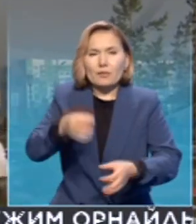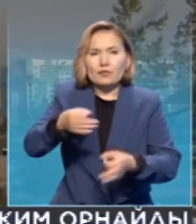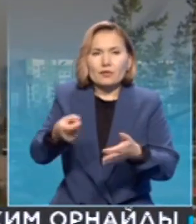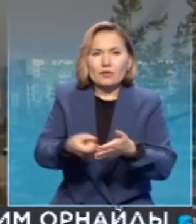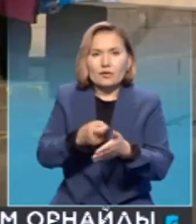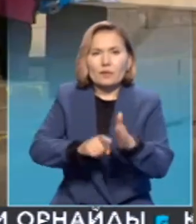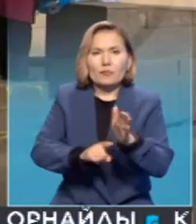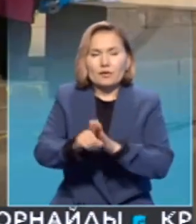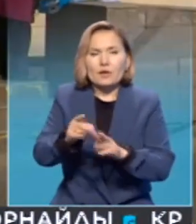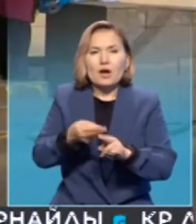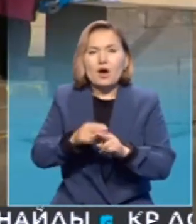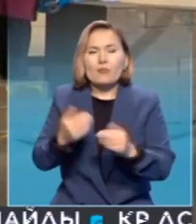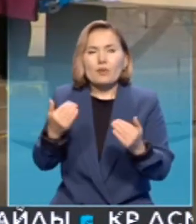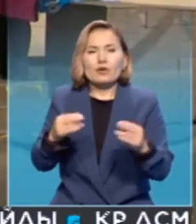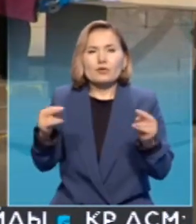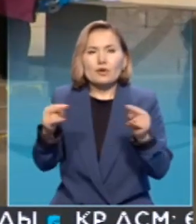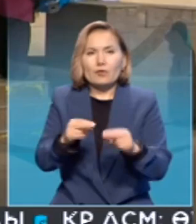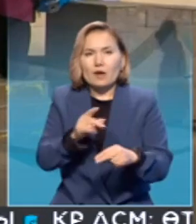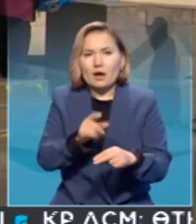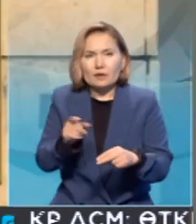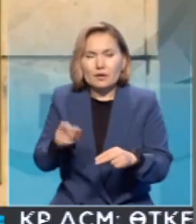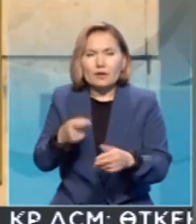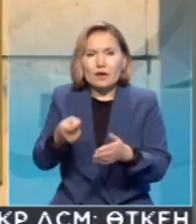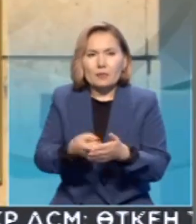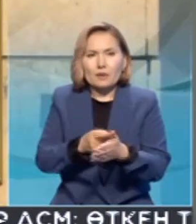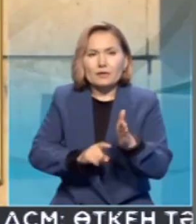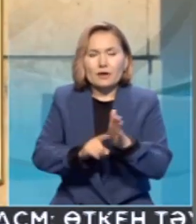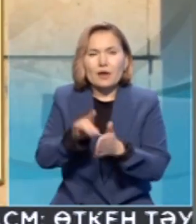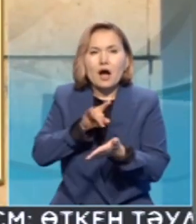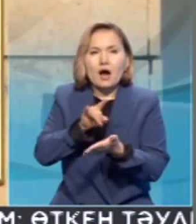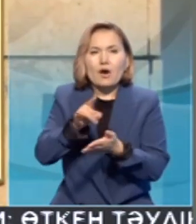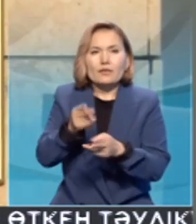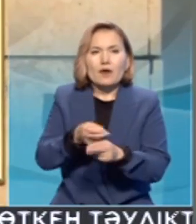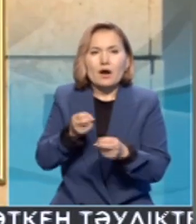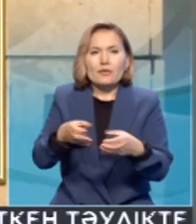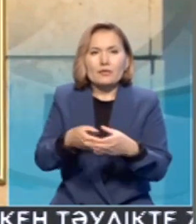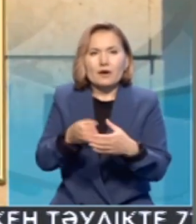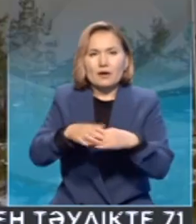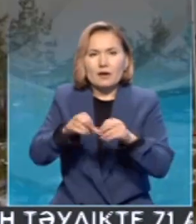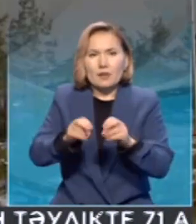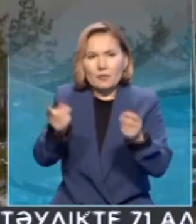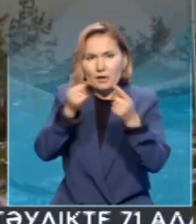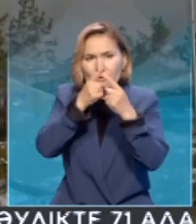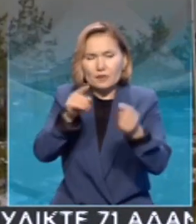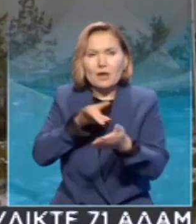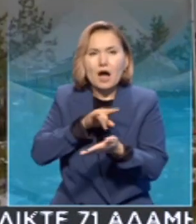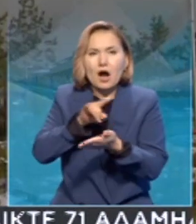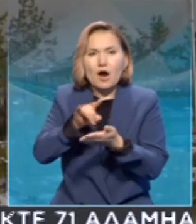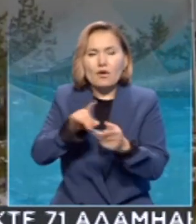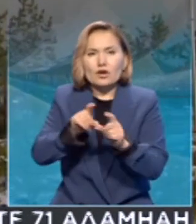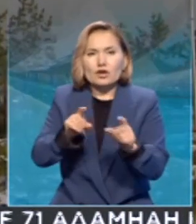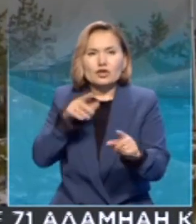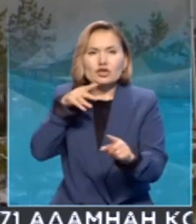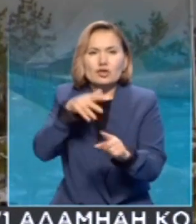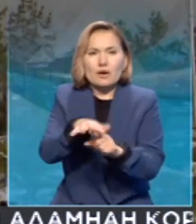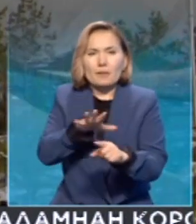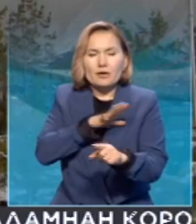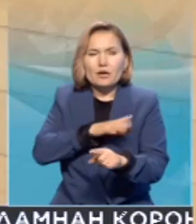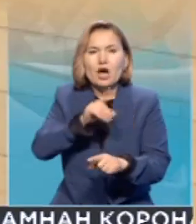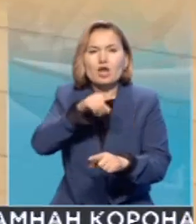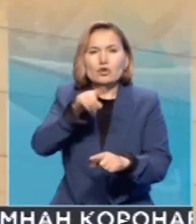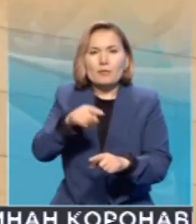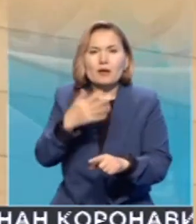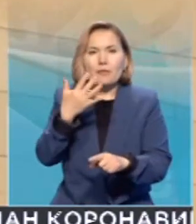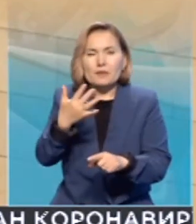бүгін оқиға куәгерлерінен жауап алынды. Авиациялық қауіпсіздік қызметі мамандарының сөзінше әуежайға шабуыл жасалған күні олар нөмірі